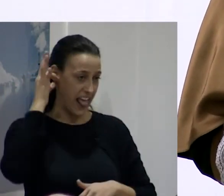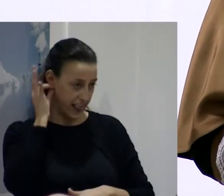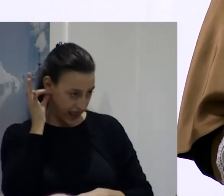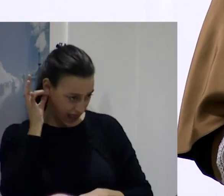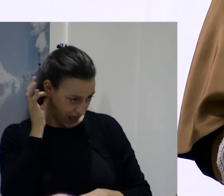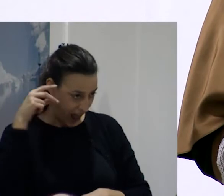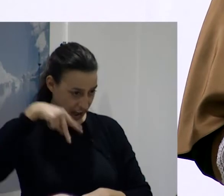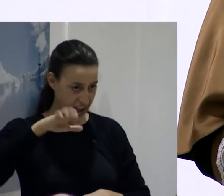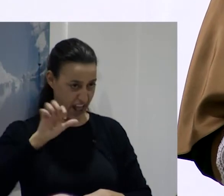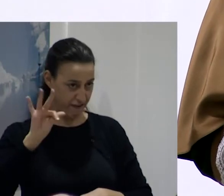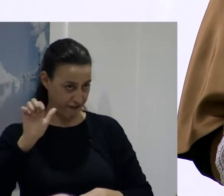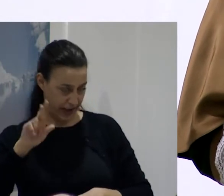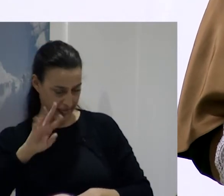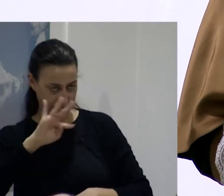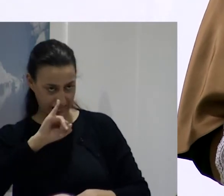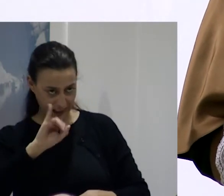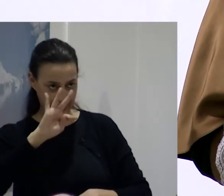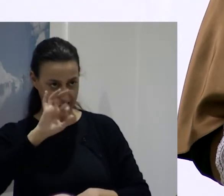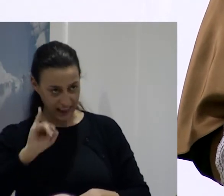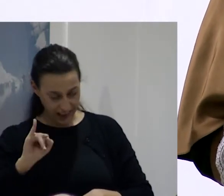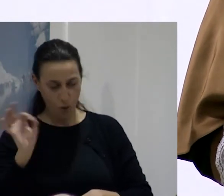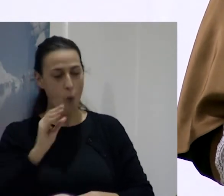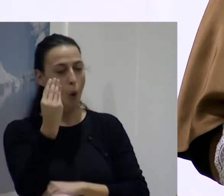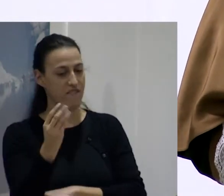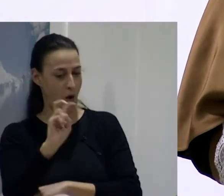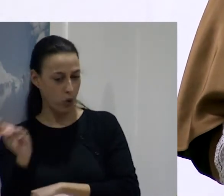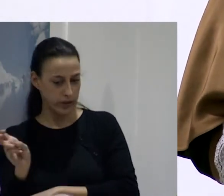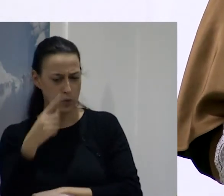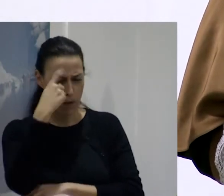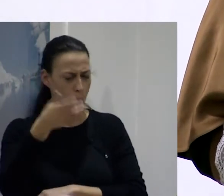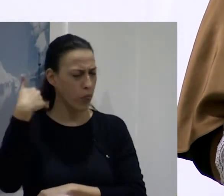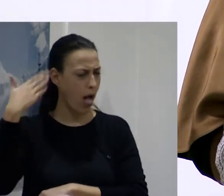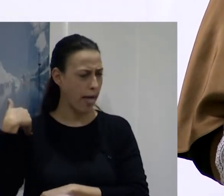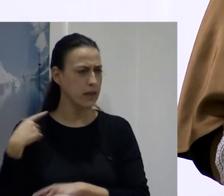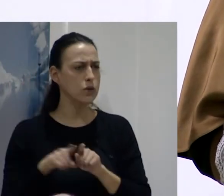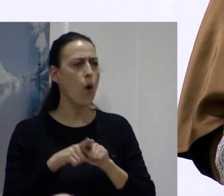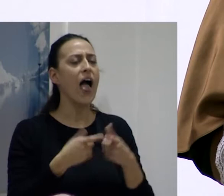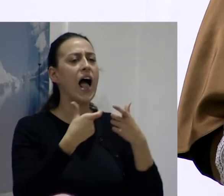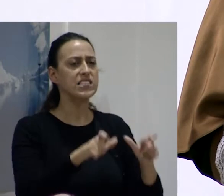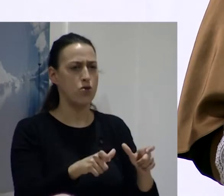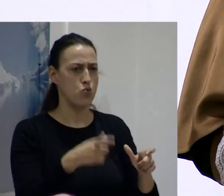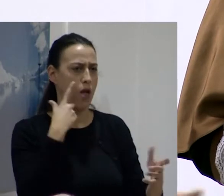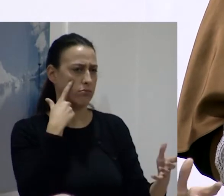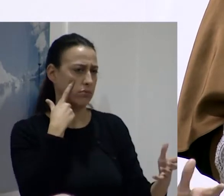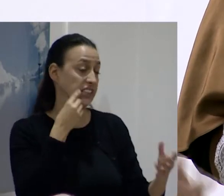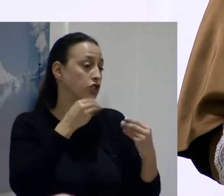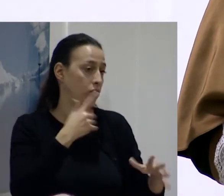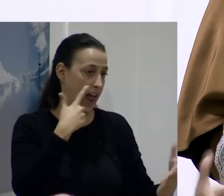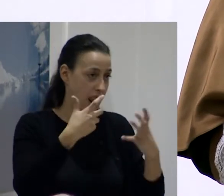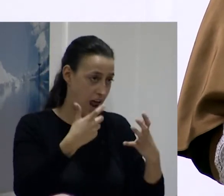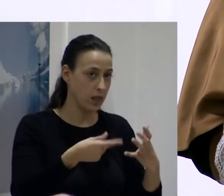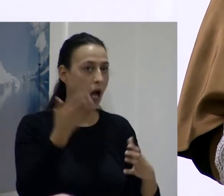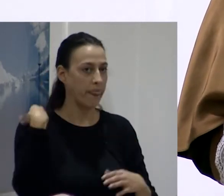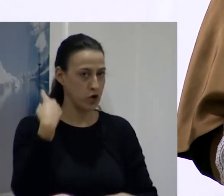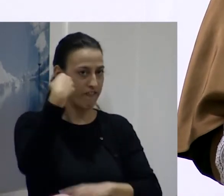prou més de mig segle, la història de l'art era una assignatura obligatòria de batxillerat.